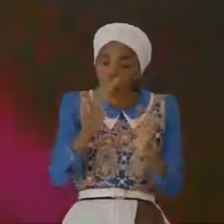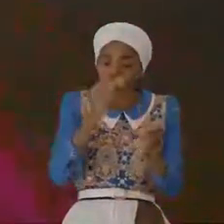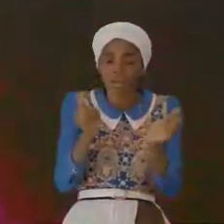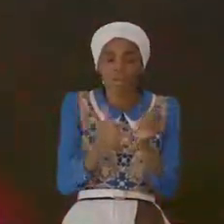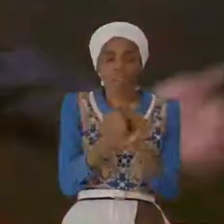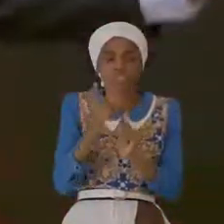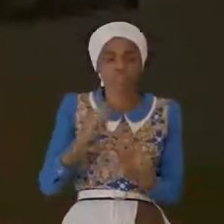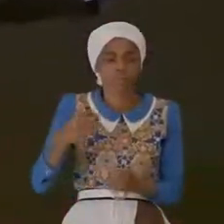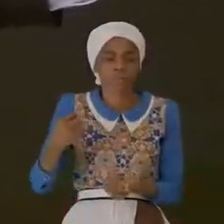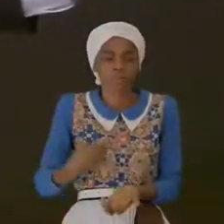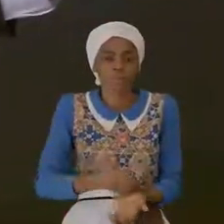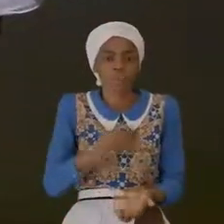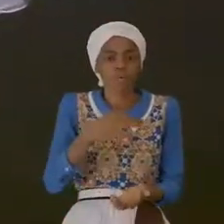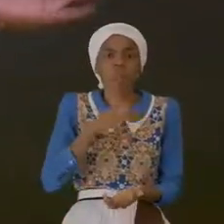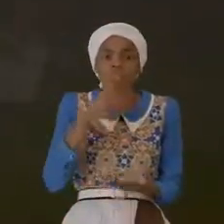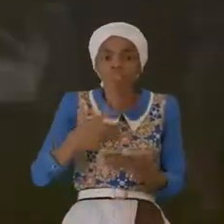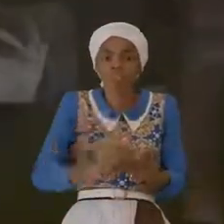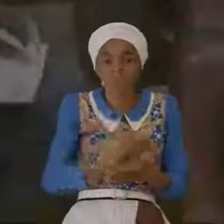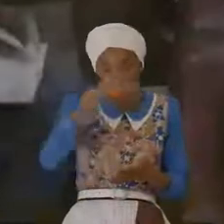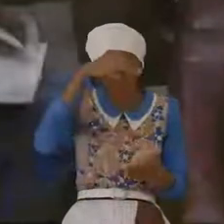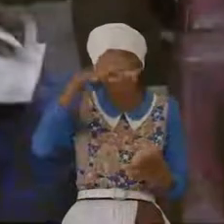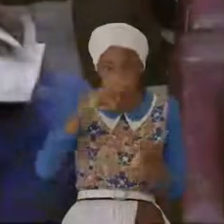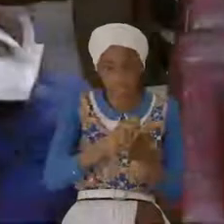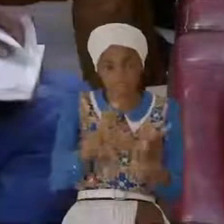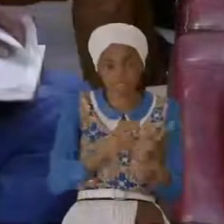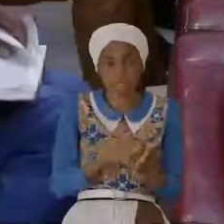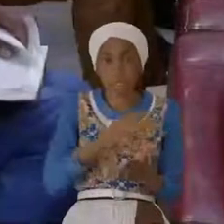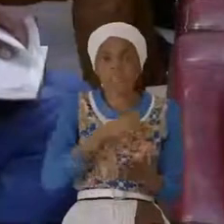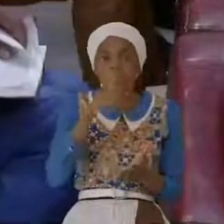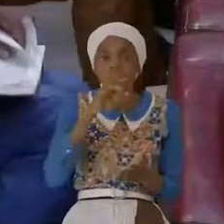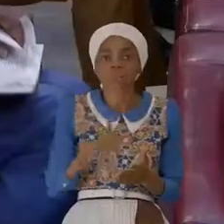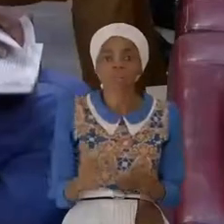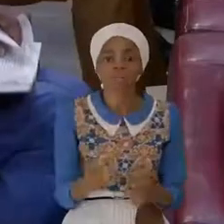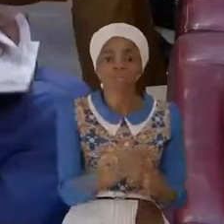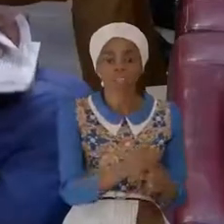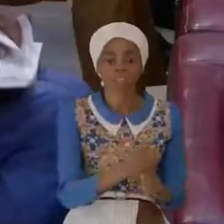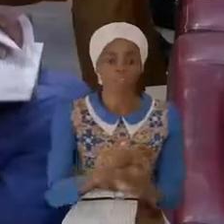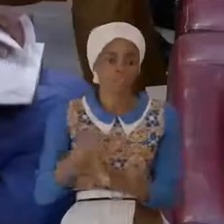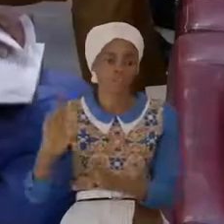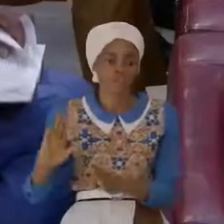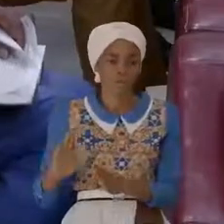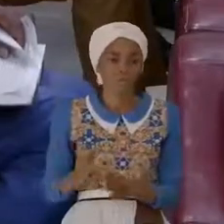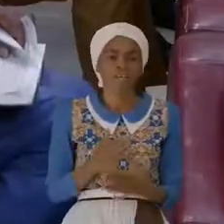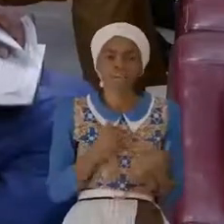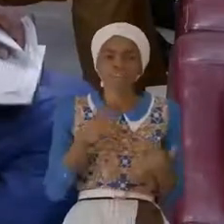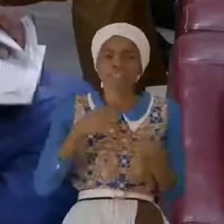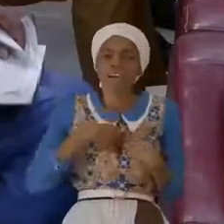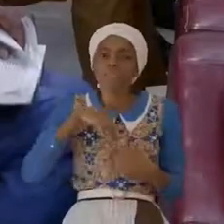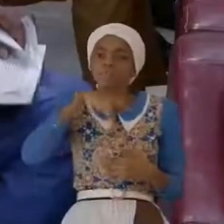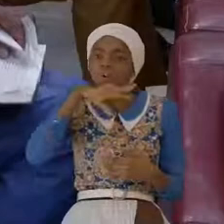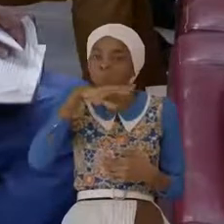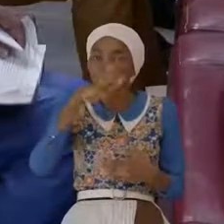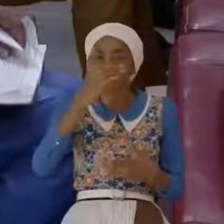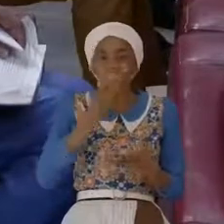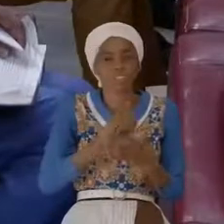comparer cela avec l'évangile du Nouveau Testament. Et puis, tu es renversé. Alors ils ont renversé, perverti l'évangile de Christ dans ton cœur, dans